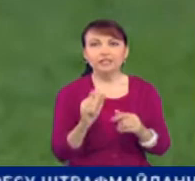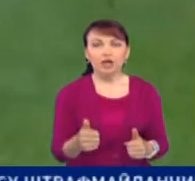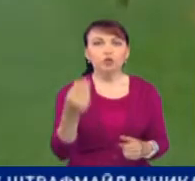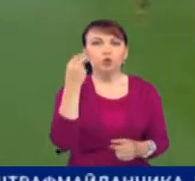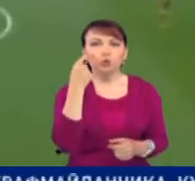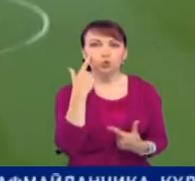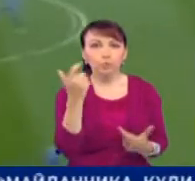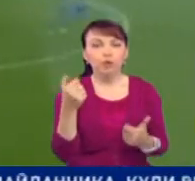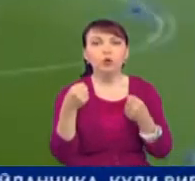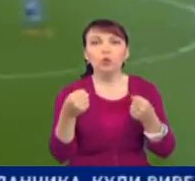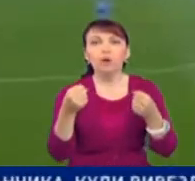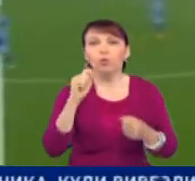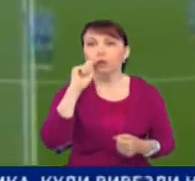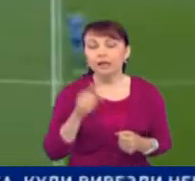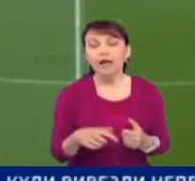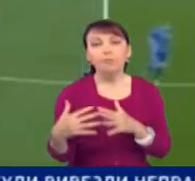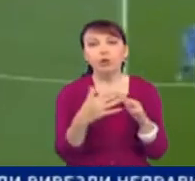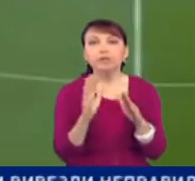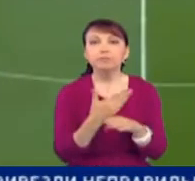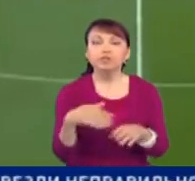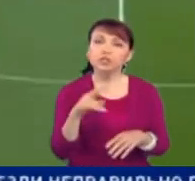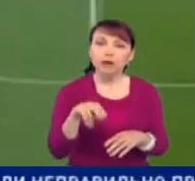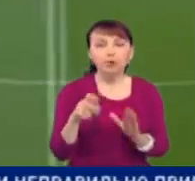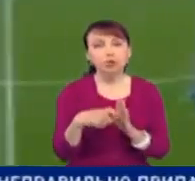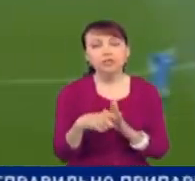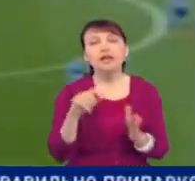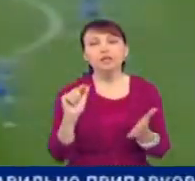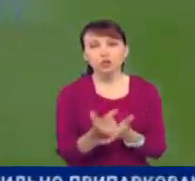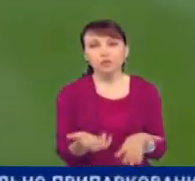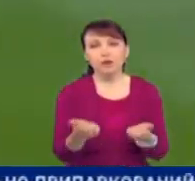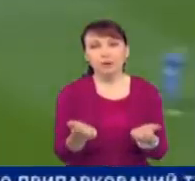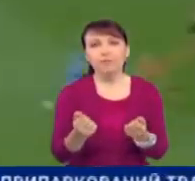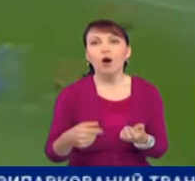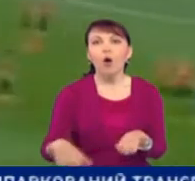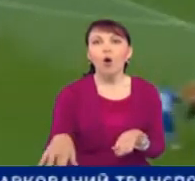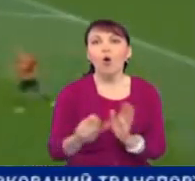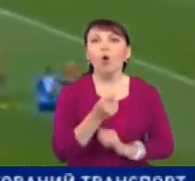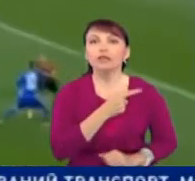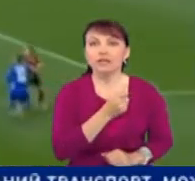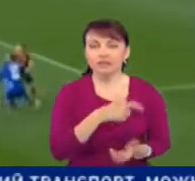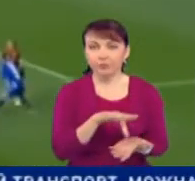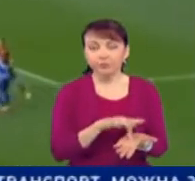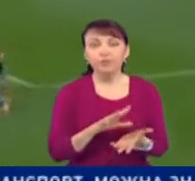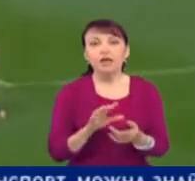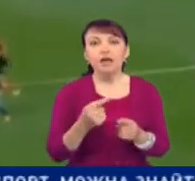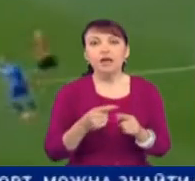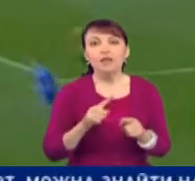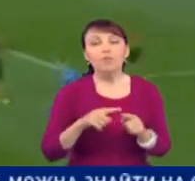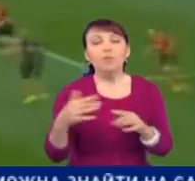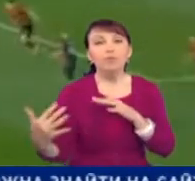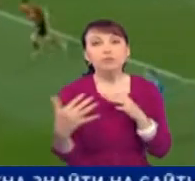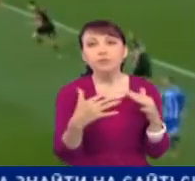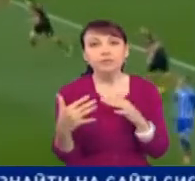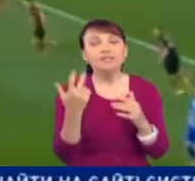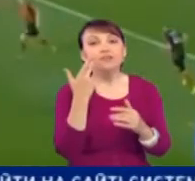Суперкубок України. Цього року поєдинок між «Динамо» та «Шахтарем» знову прийматиме Одеса. Футбольний матч у Південній Пальмірі – це завжди